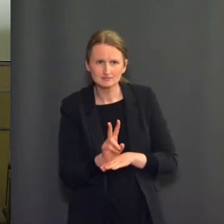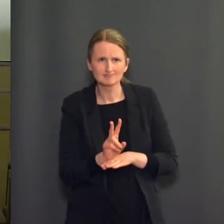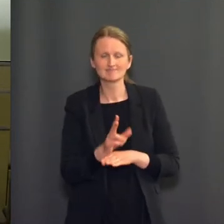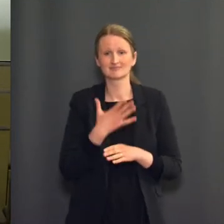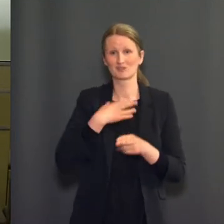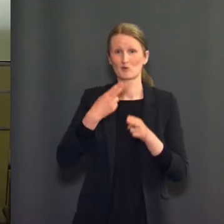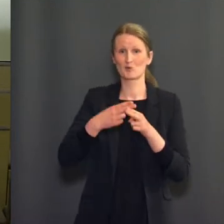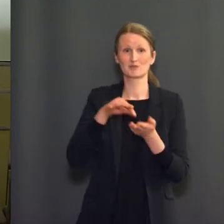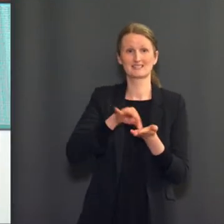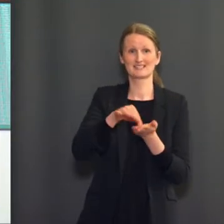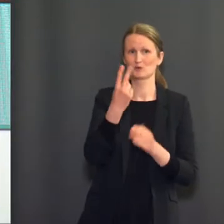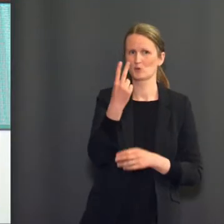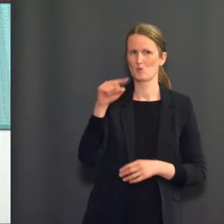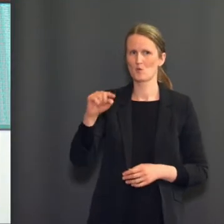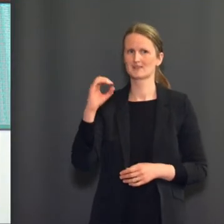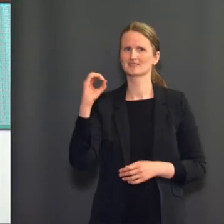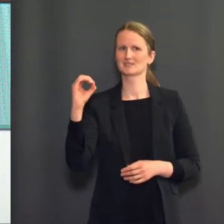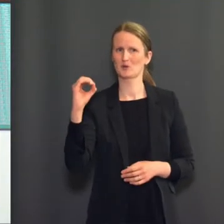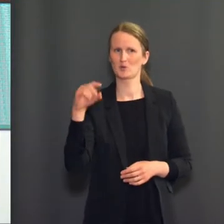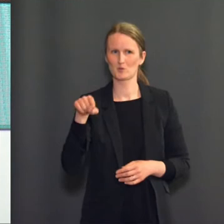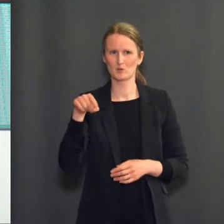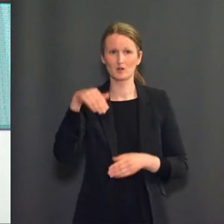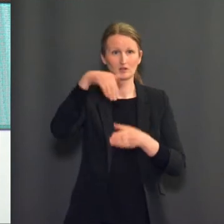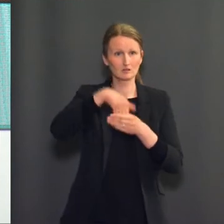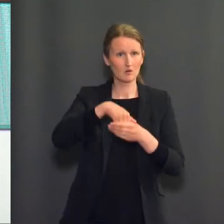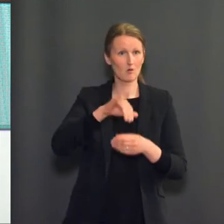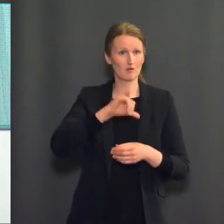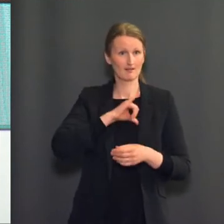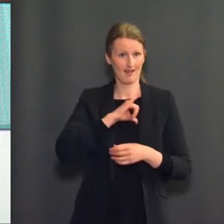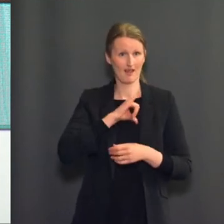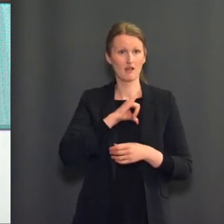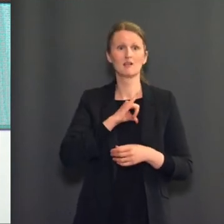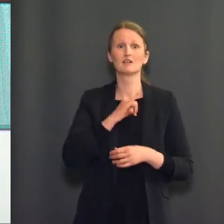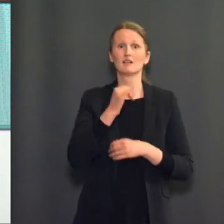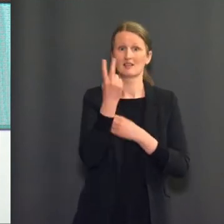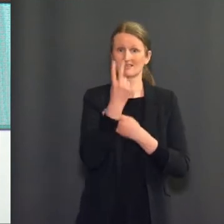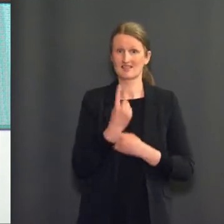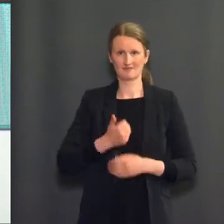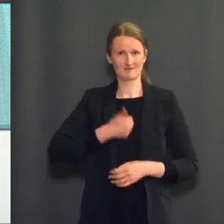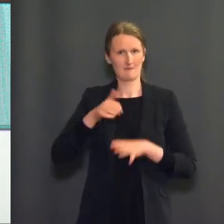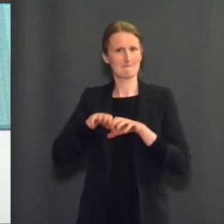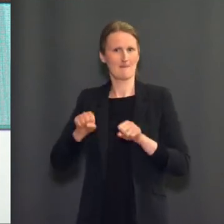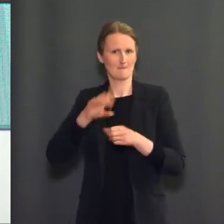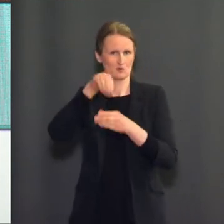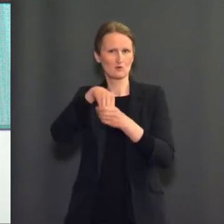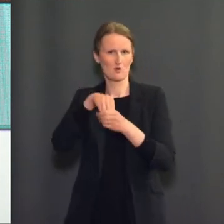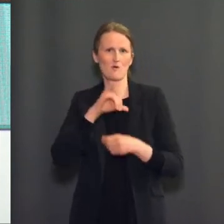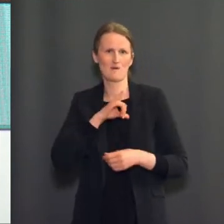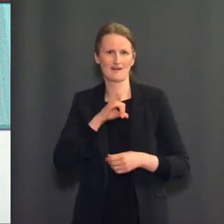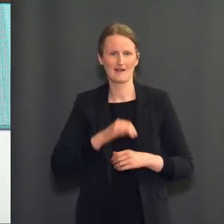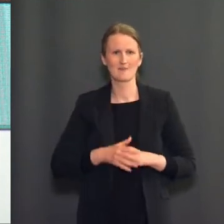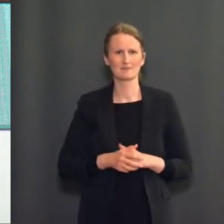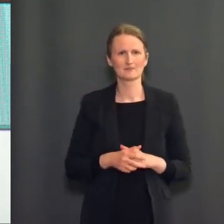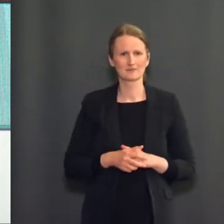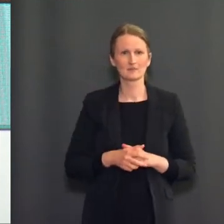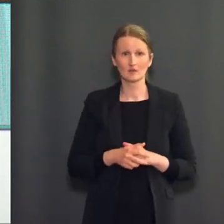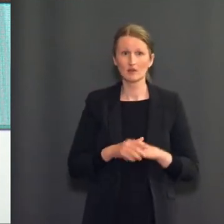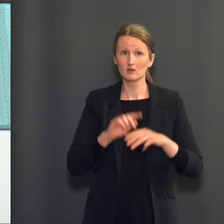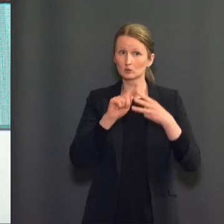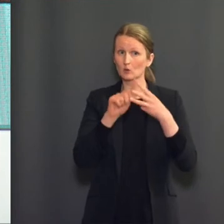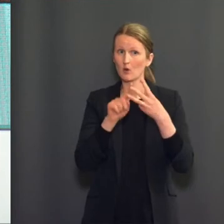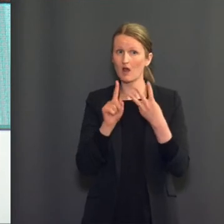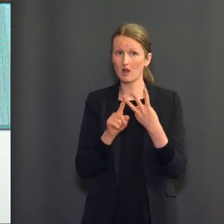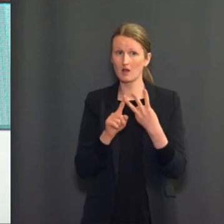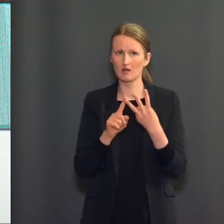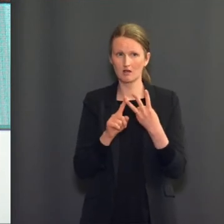autotests. Une politique de test forte et efficace est, parallèlement à la campagne de vaccination et au respect